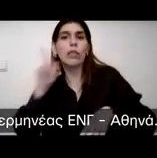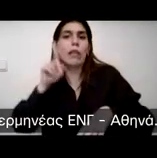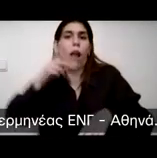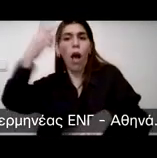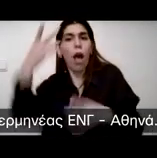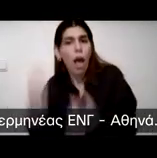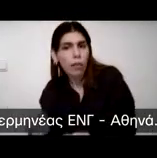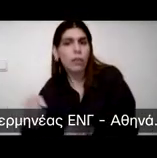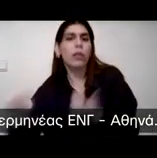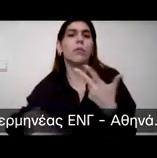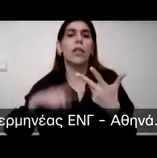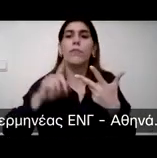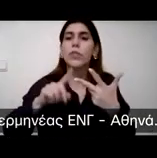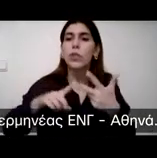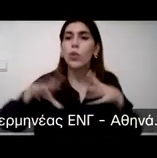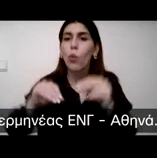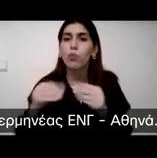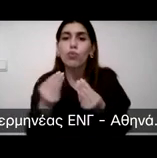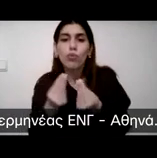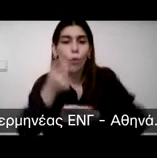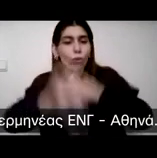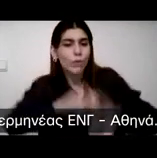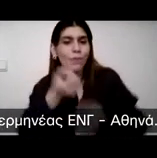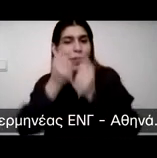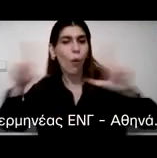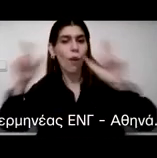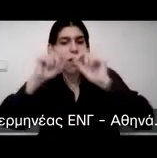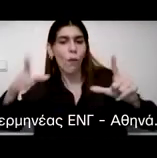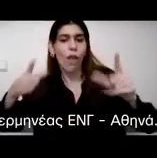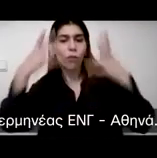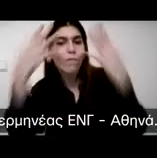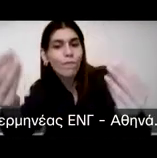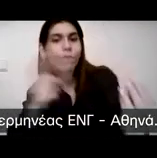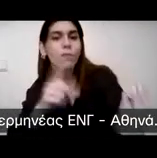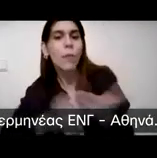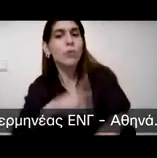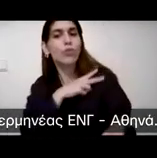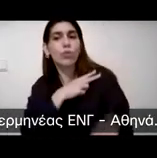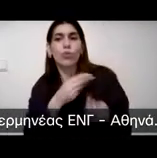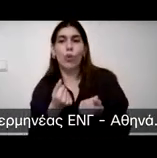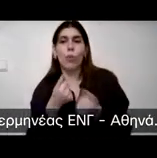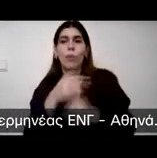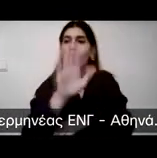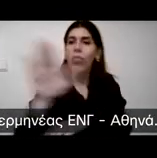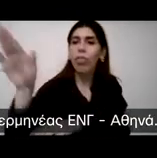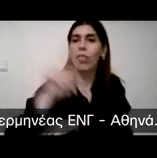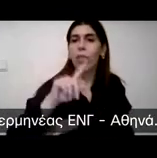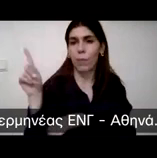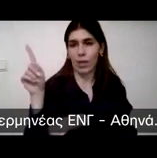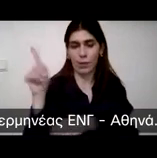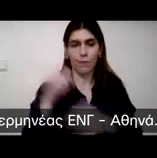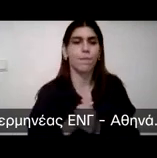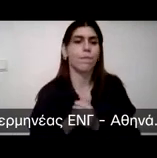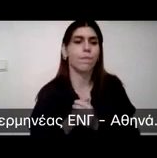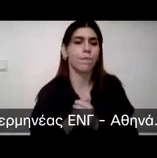διανοητικές αναπαραστάσεις ως προς το φύλλο. Η επόμενη ομιλήτρια, Θεοδοσία Σούλα Παυλίδου, εμότιμη καθηγήτρια στο